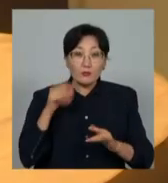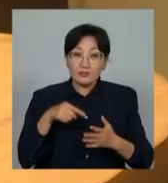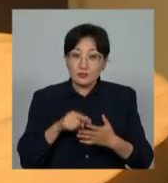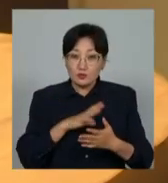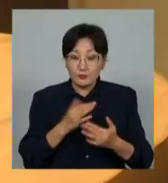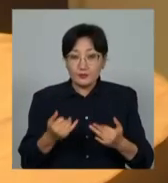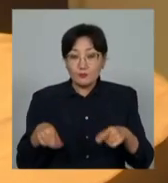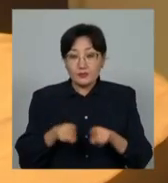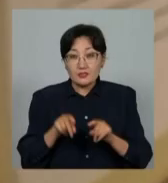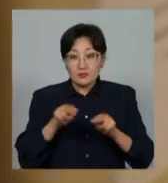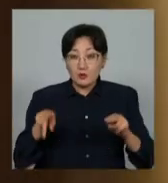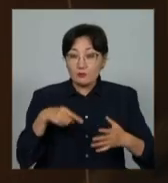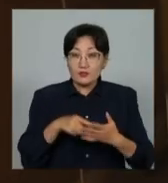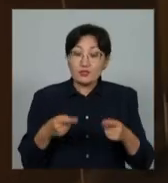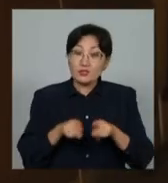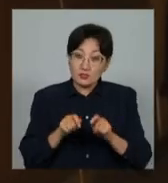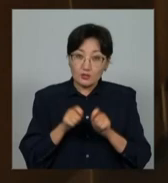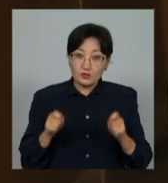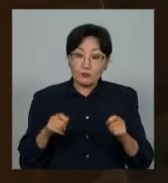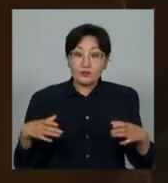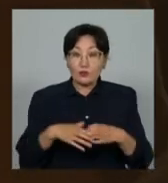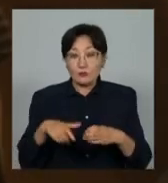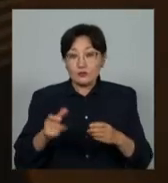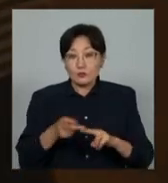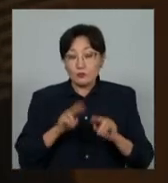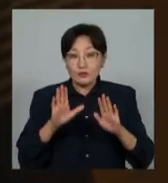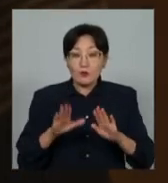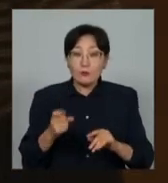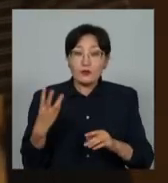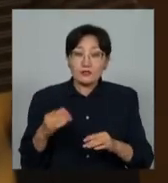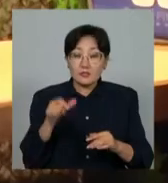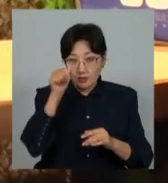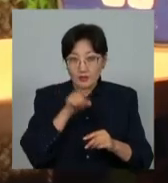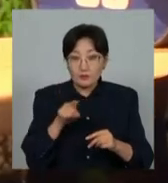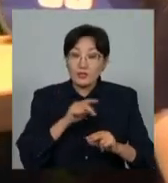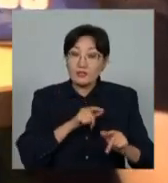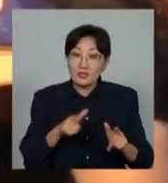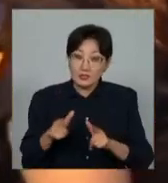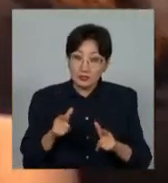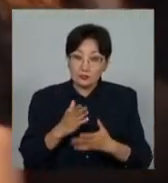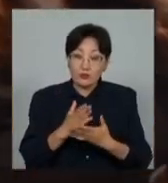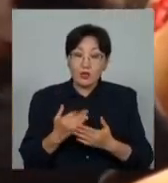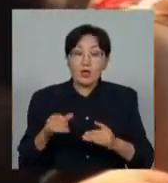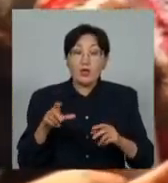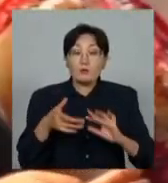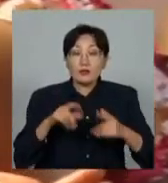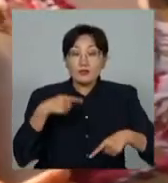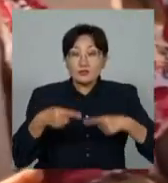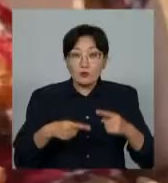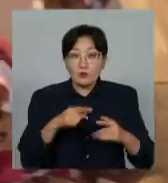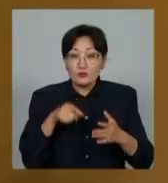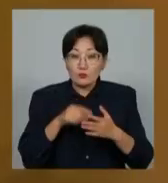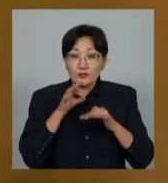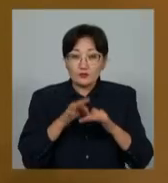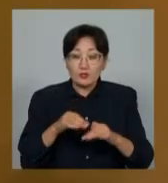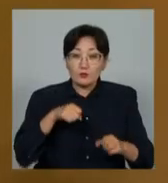болған, енді биыл Петропавл қаласында да ашылды. Ұйымдастырушылар бұл көрмеге бірнеше ай дайындалғандарын айтады. Алдымен ғаламтор желісінде сауалнама